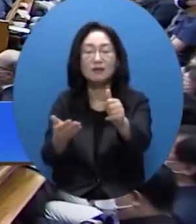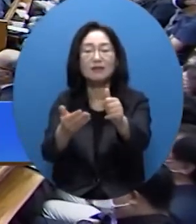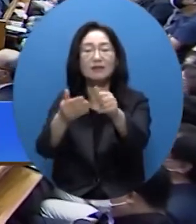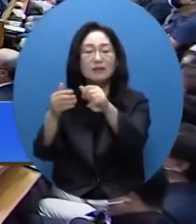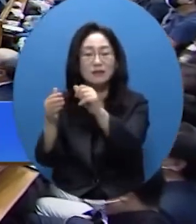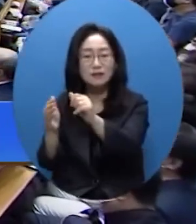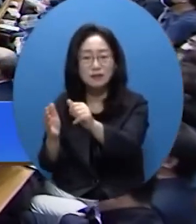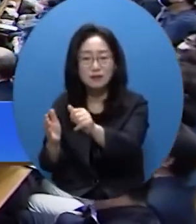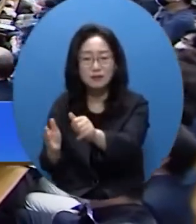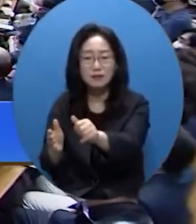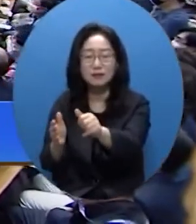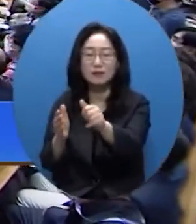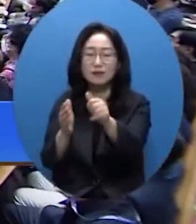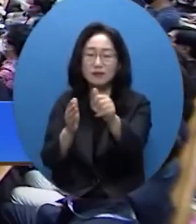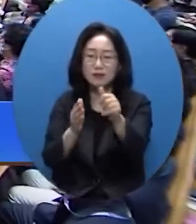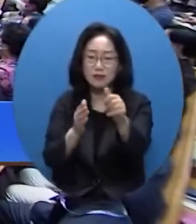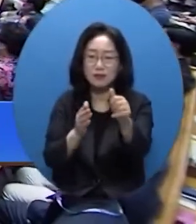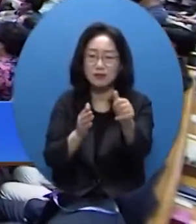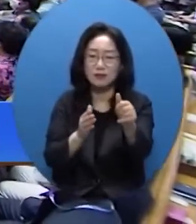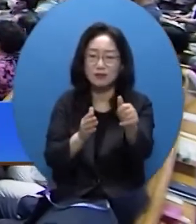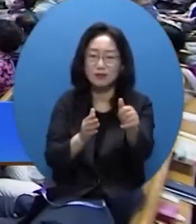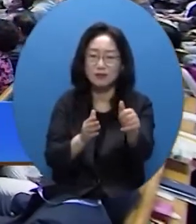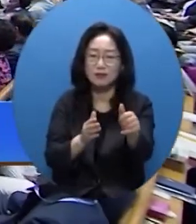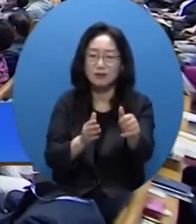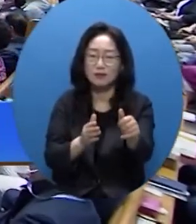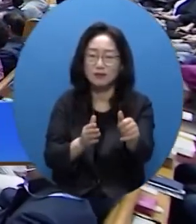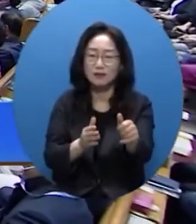4r 1 술